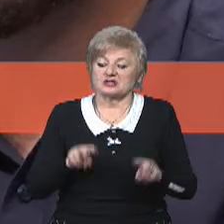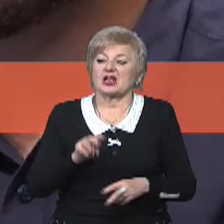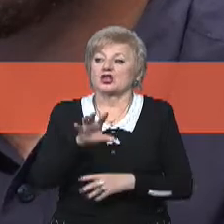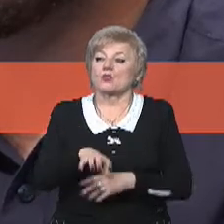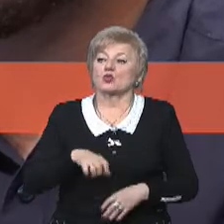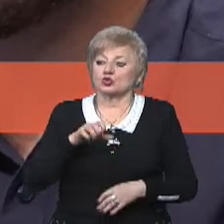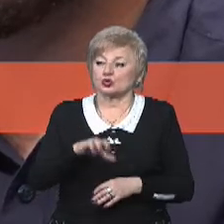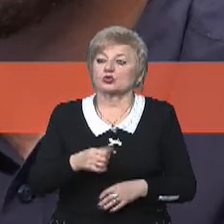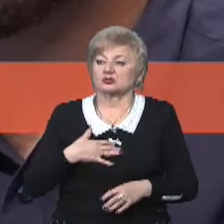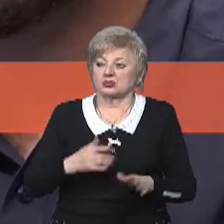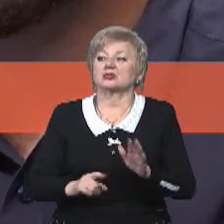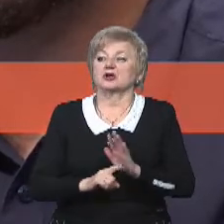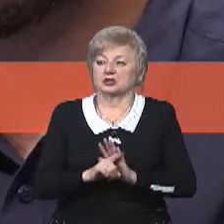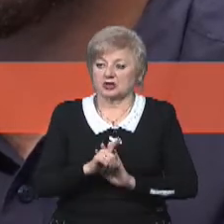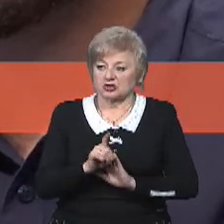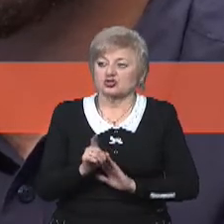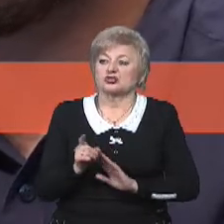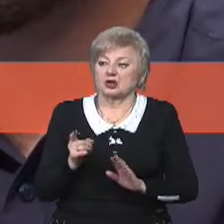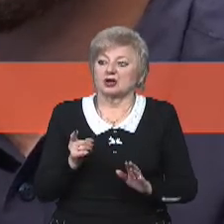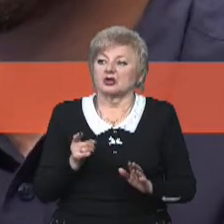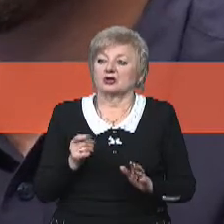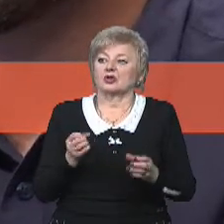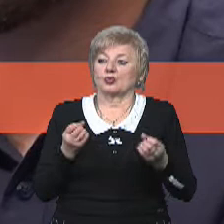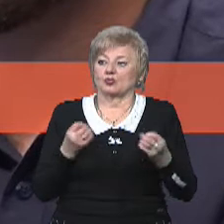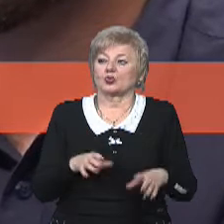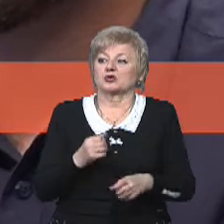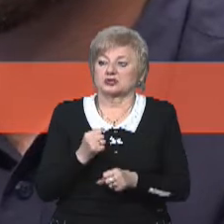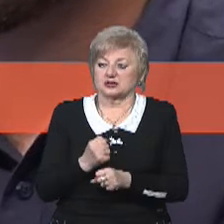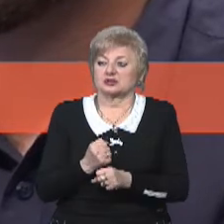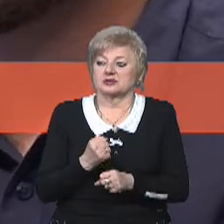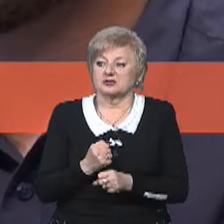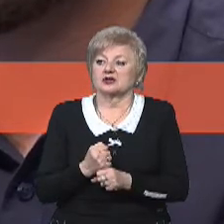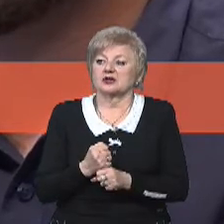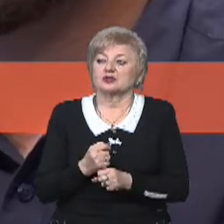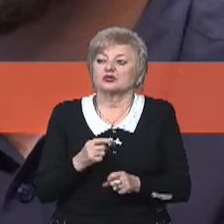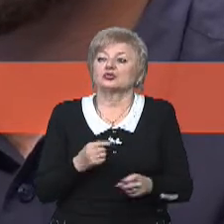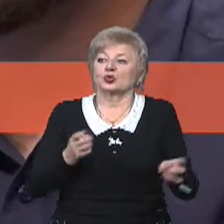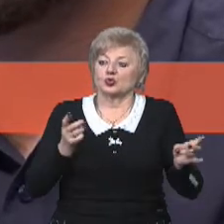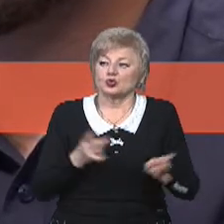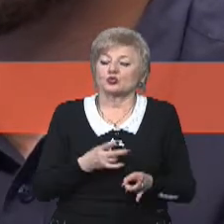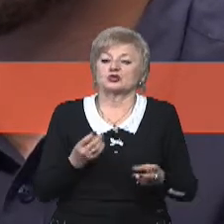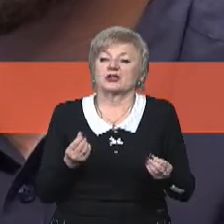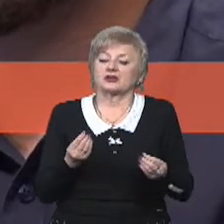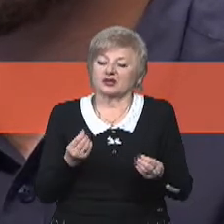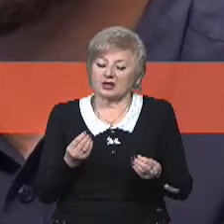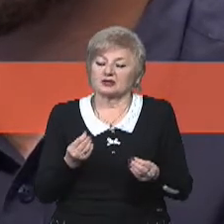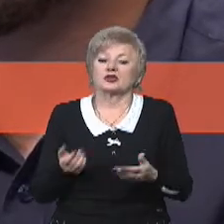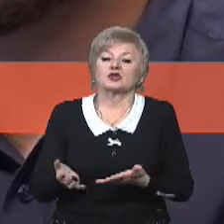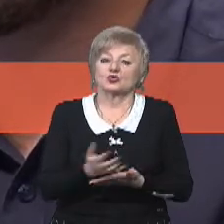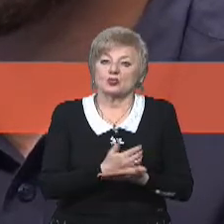ми почали комунікувати, просто створили сторінку на Фейсбуці, почали комунікувати, що нам потрібно стільки-то грошей для того, щоб